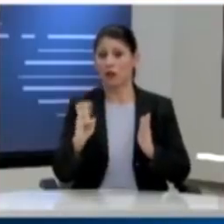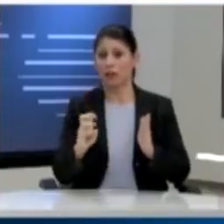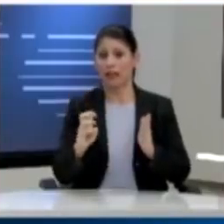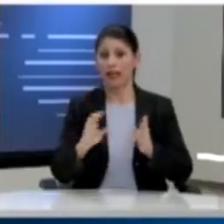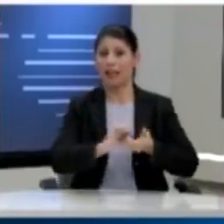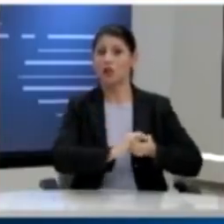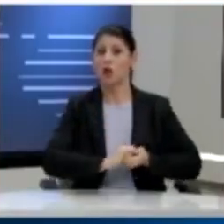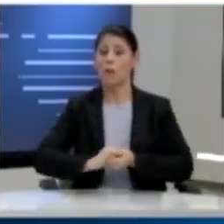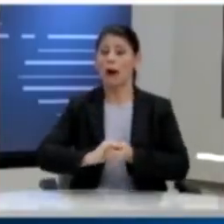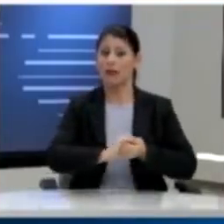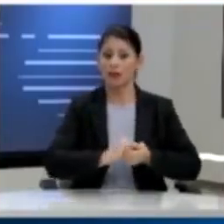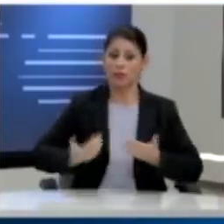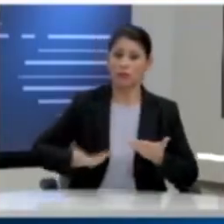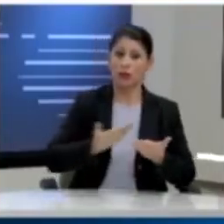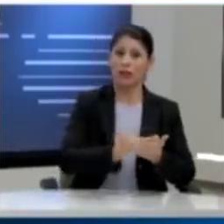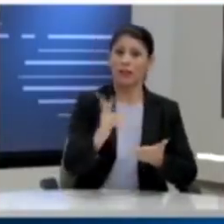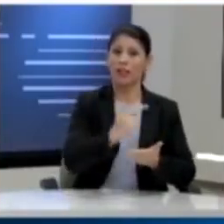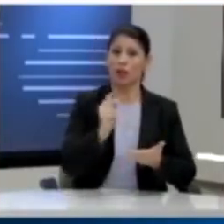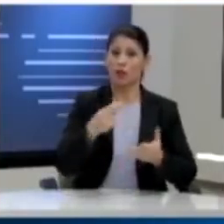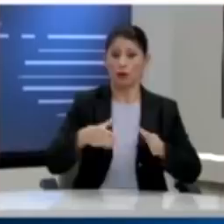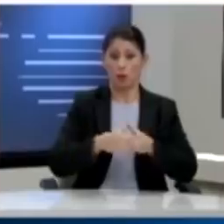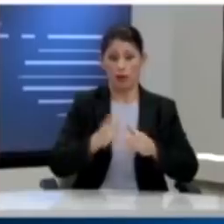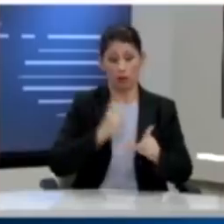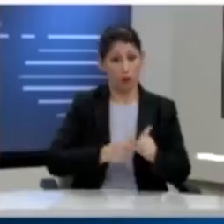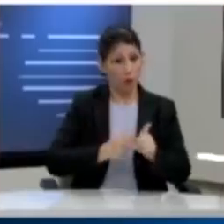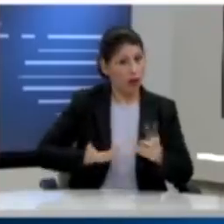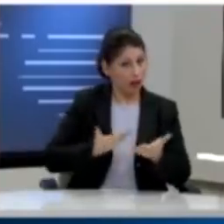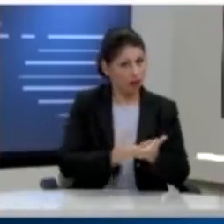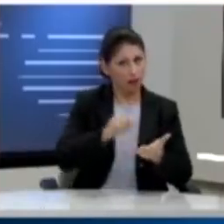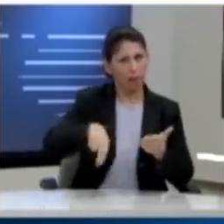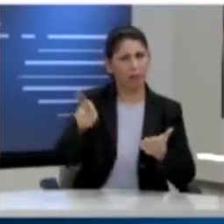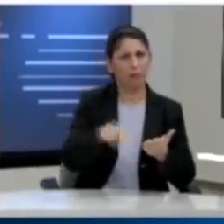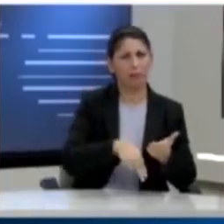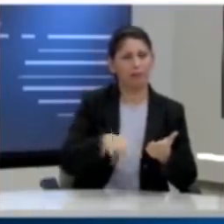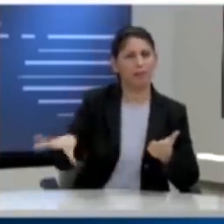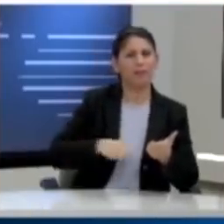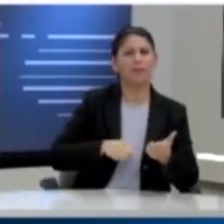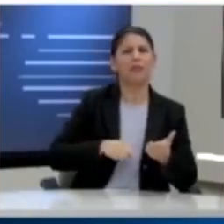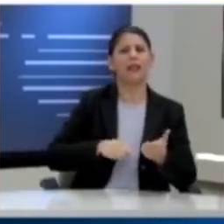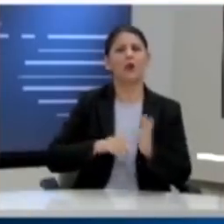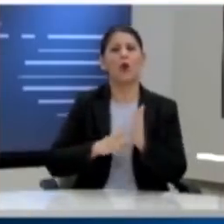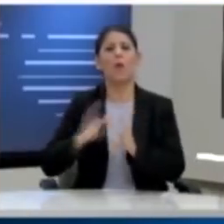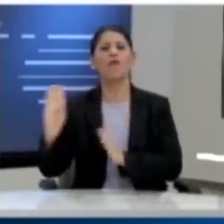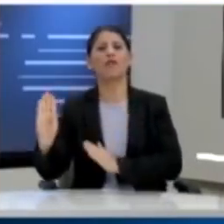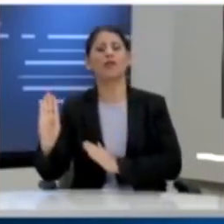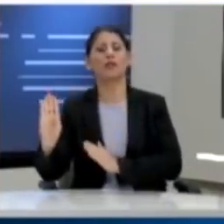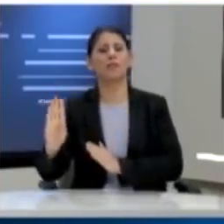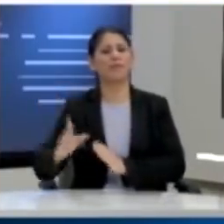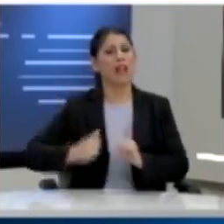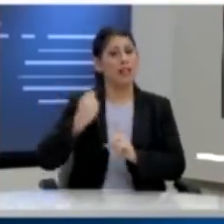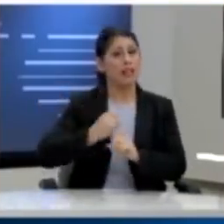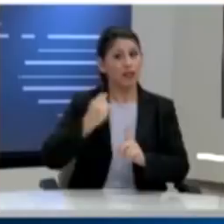530 σωματείων που κατέθεσε η κοινοβουλευτική μας ομάδα. Διεκδικούμε την πλήρη κατοχύρωση του